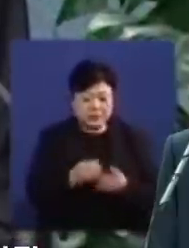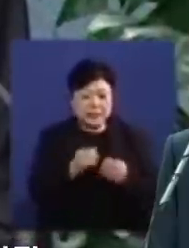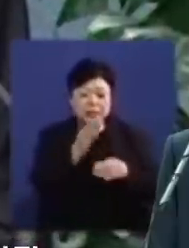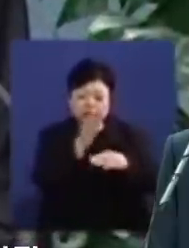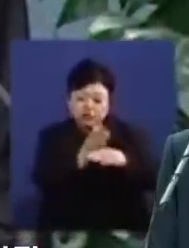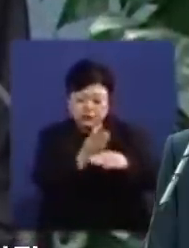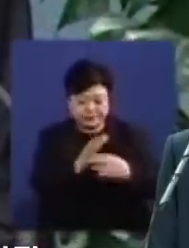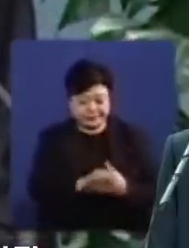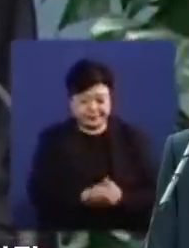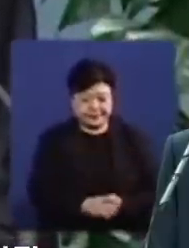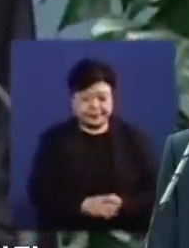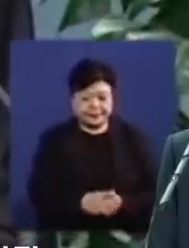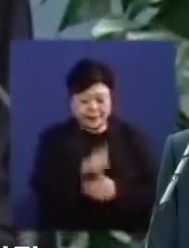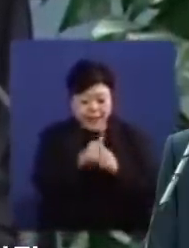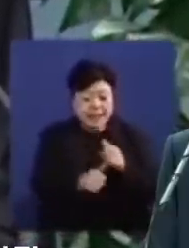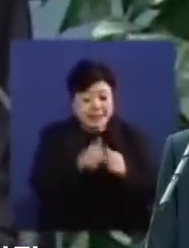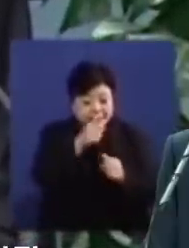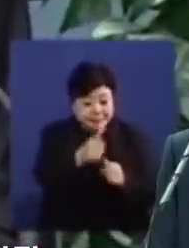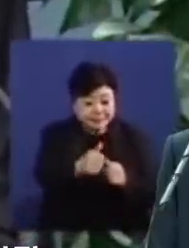인본주의자입니다.